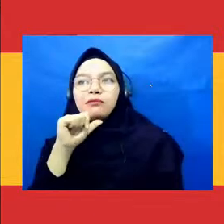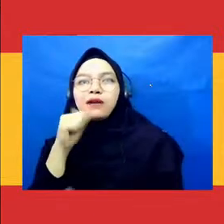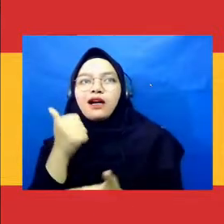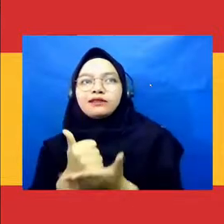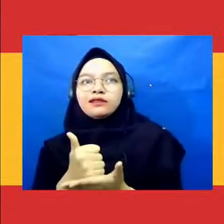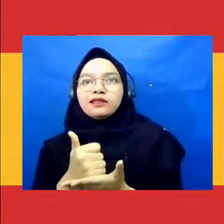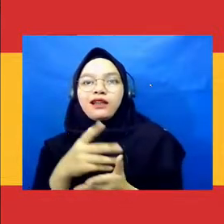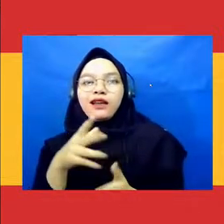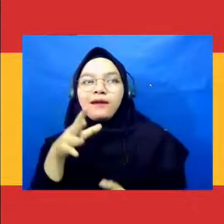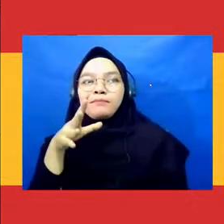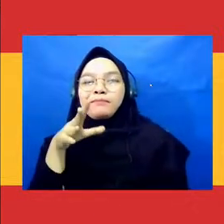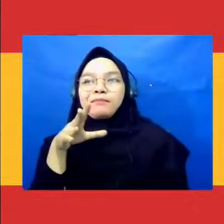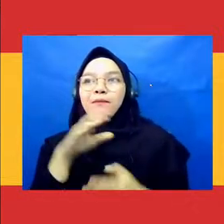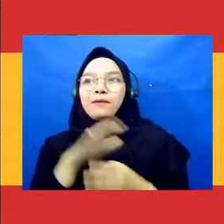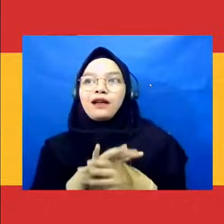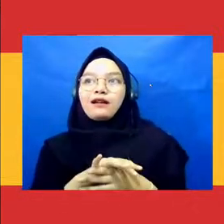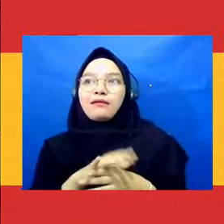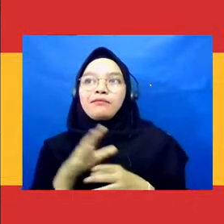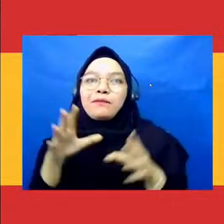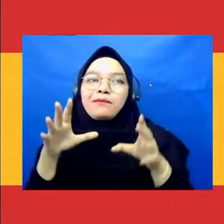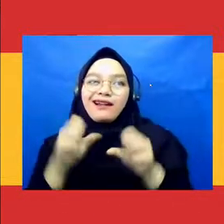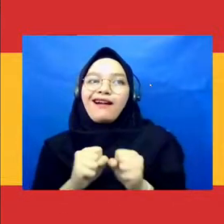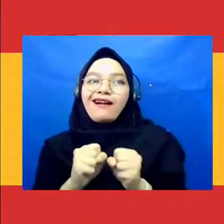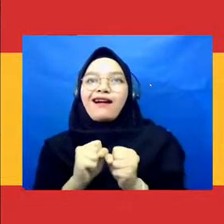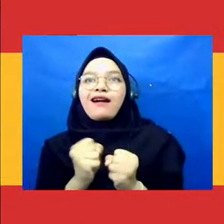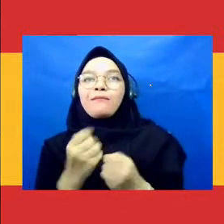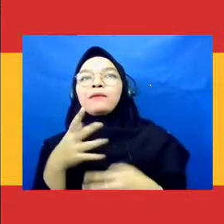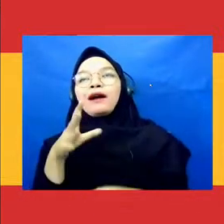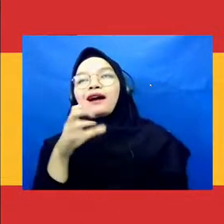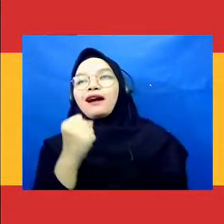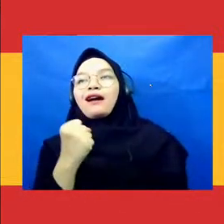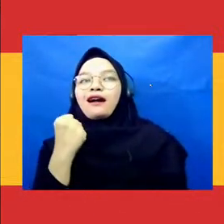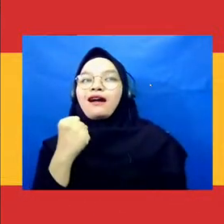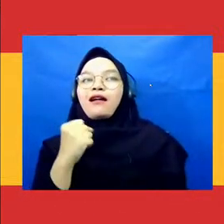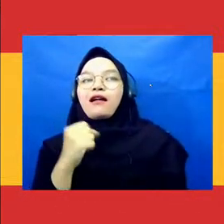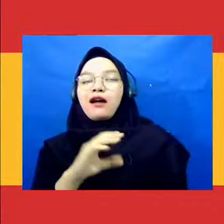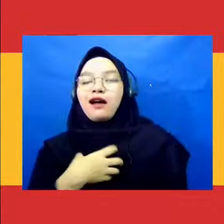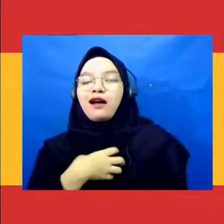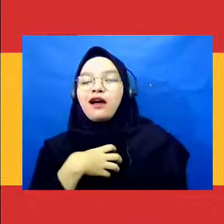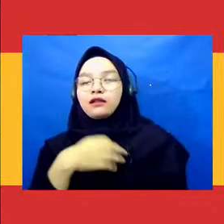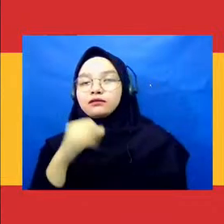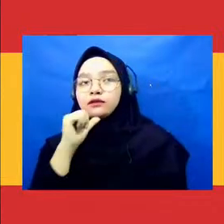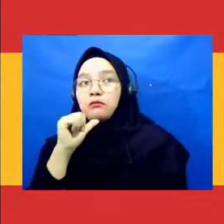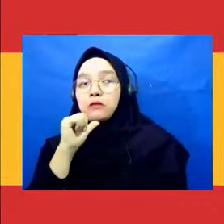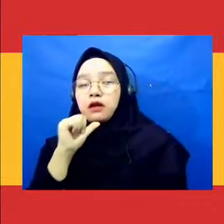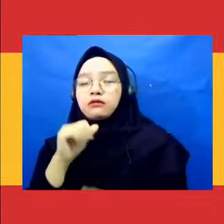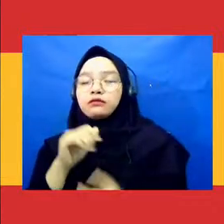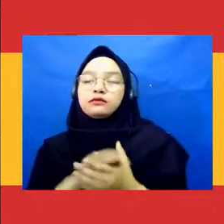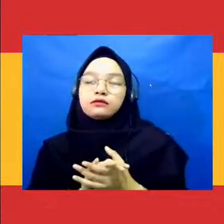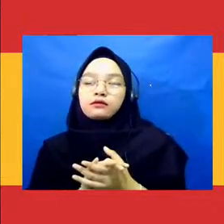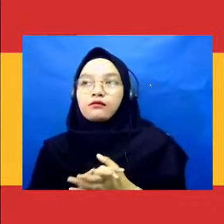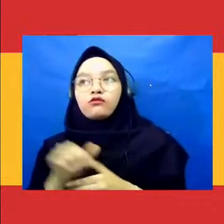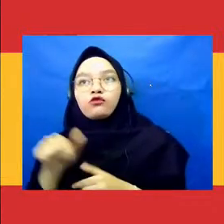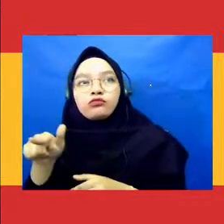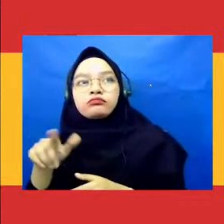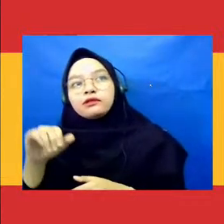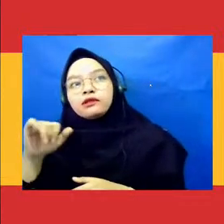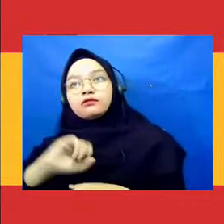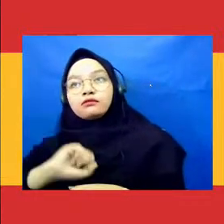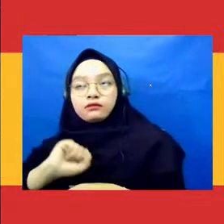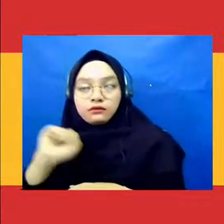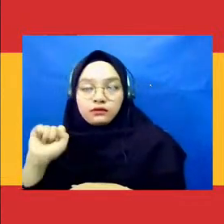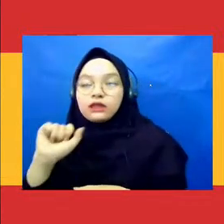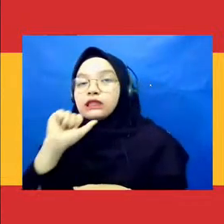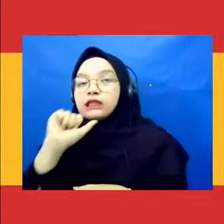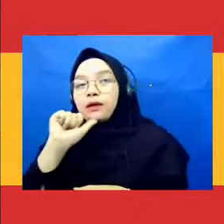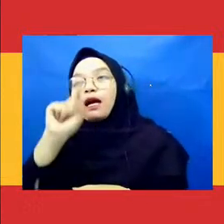untuk duty bearers-nya siapa? Siapa yang seharusnya memberikan haknya? Silahkan.